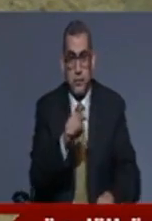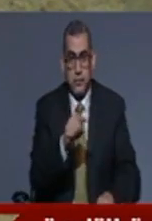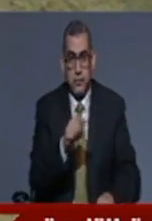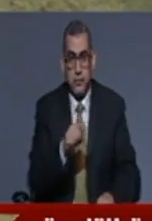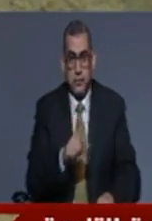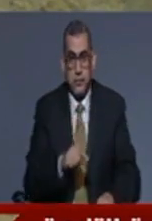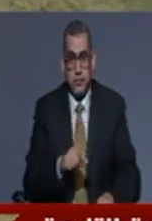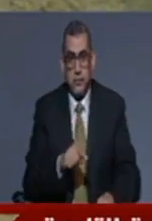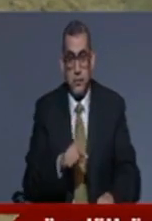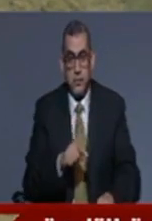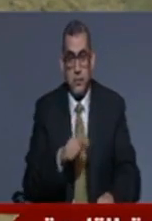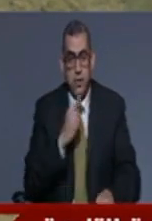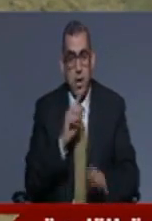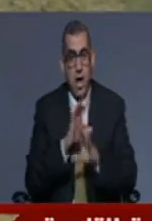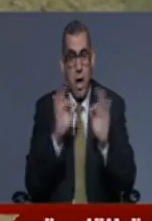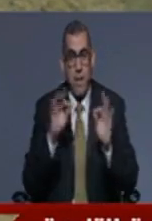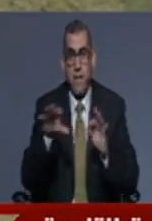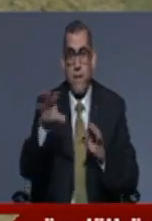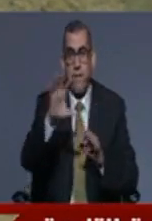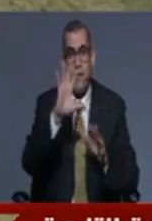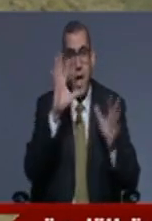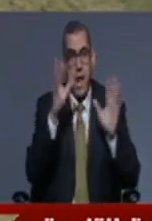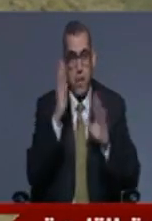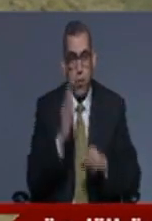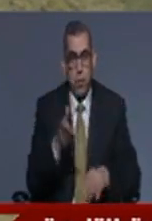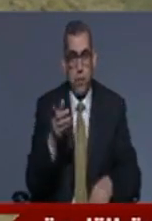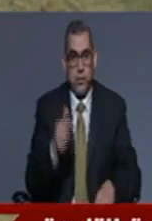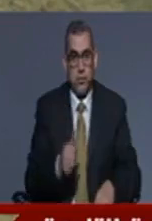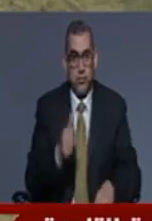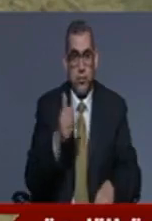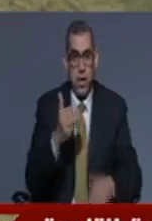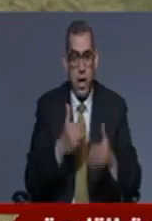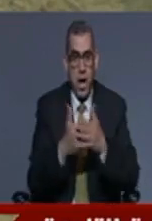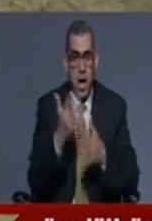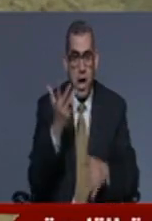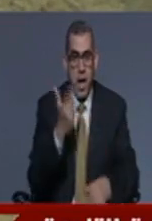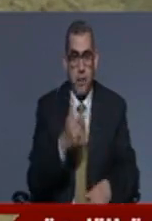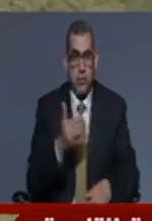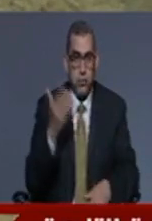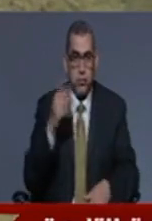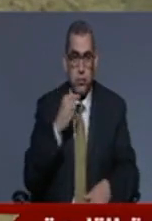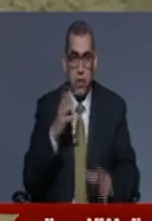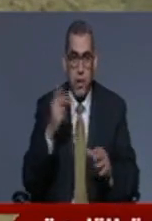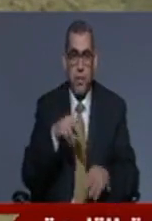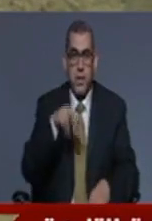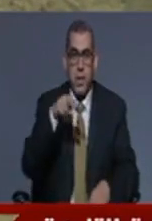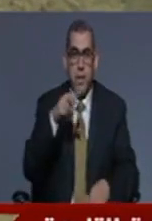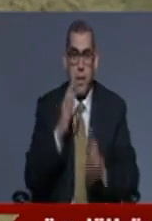تدفع في أي مكان ما يصل إلى مبلغ أكثر بثماني مرات